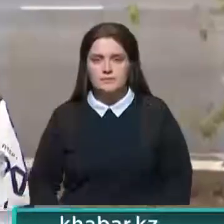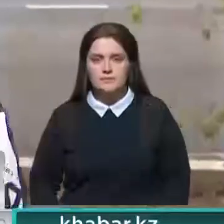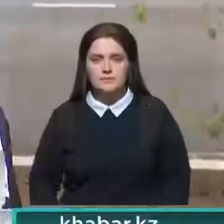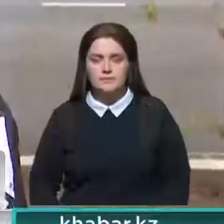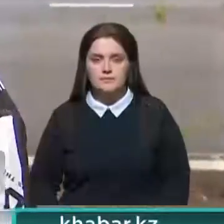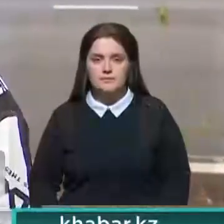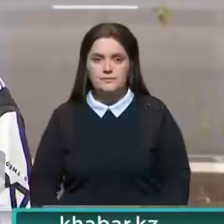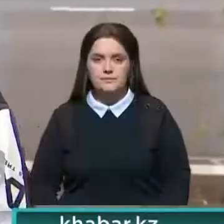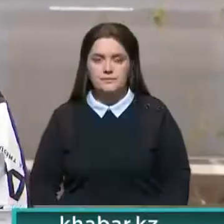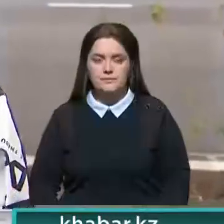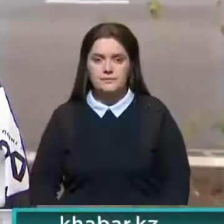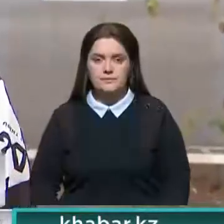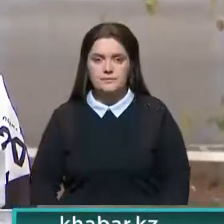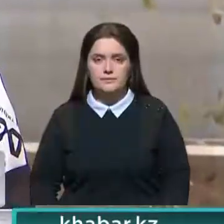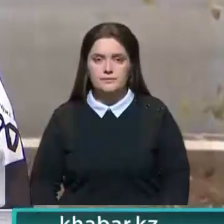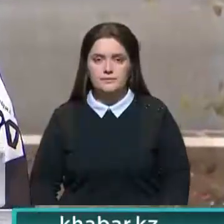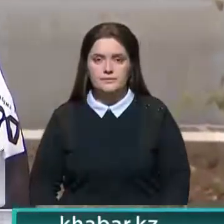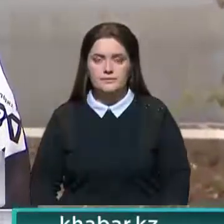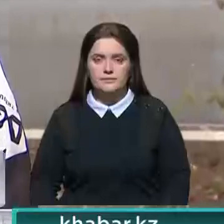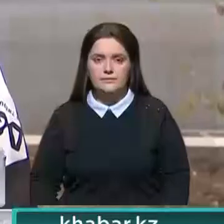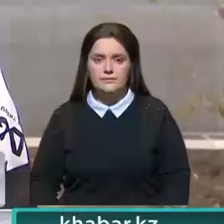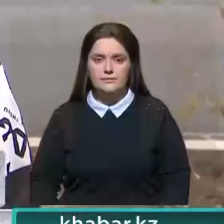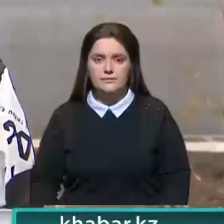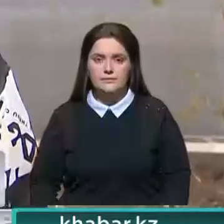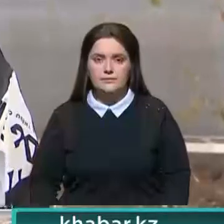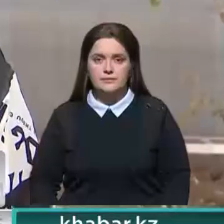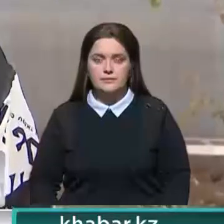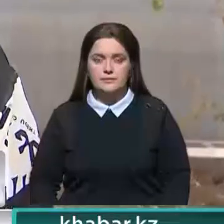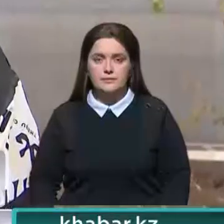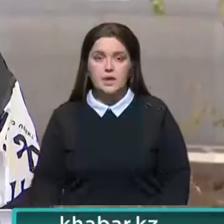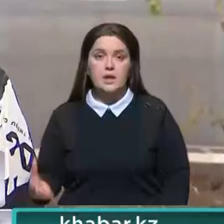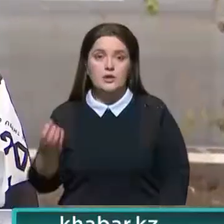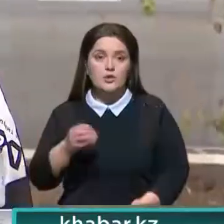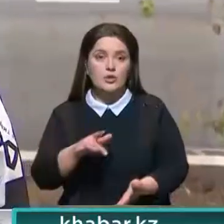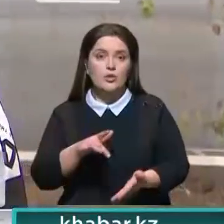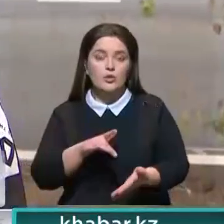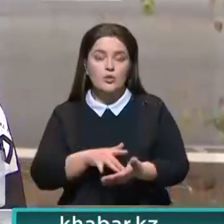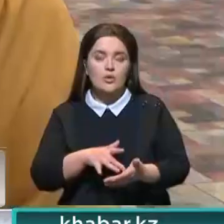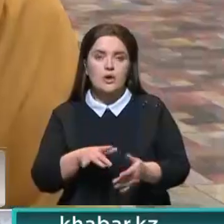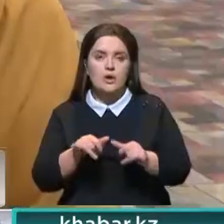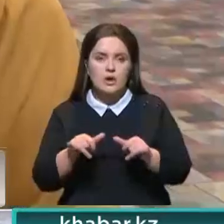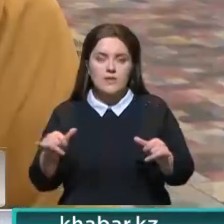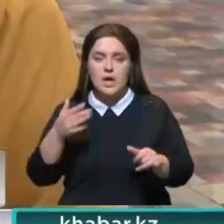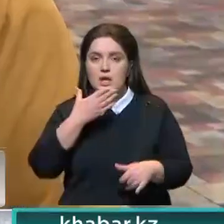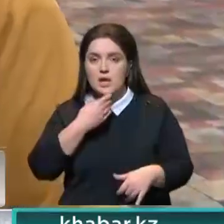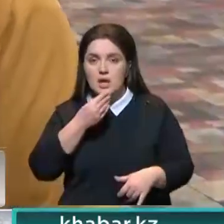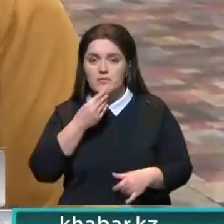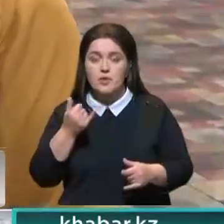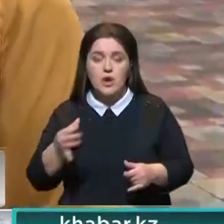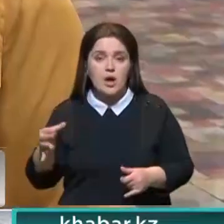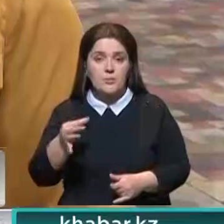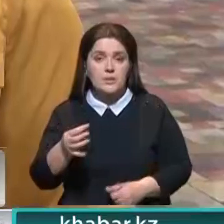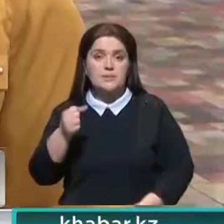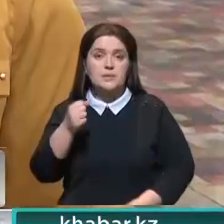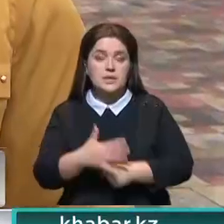открывают новые, как раз, ну, еще город развивается, красивее становится. С нашим областным